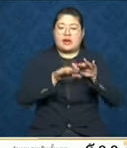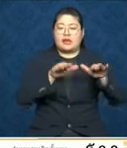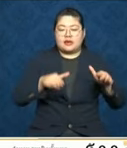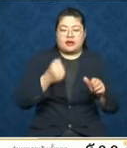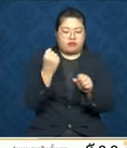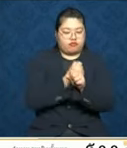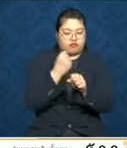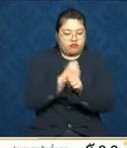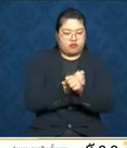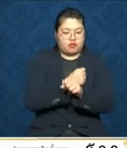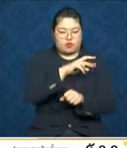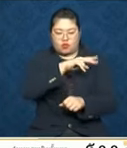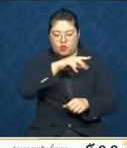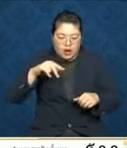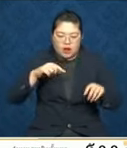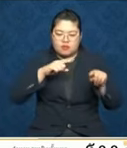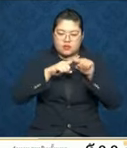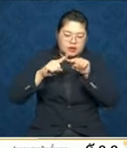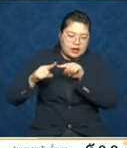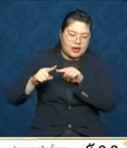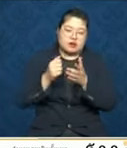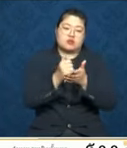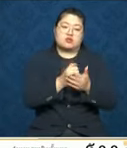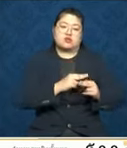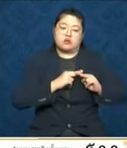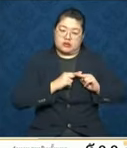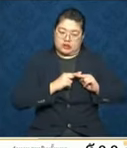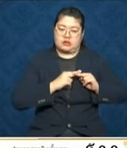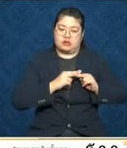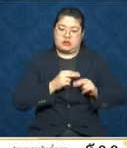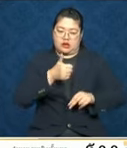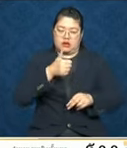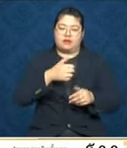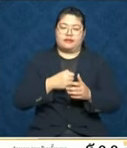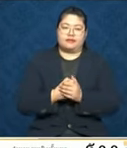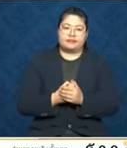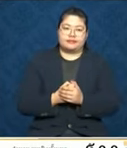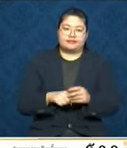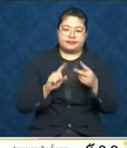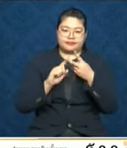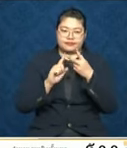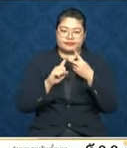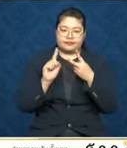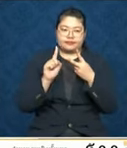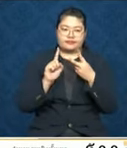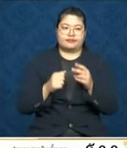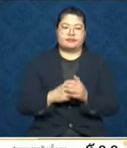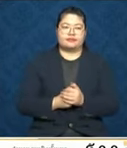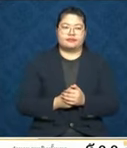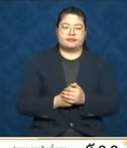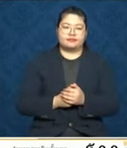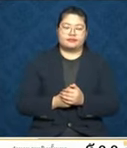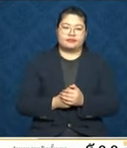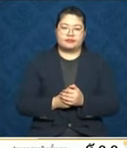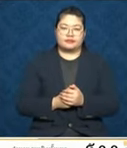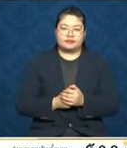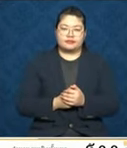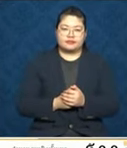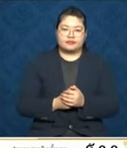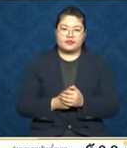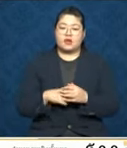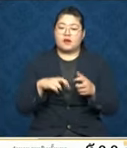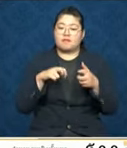น้ำและสามารถช่วยเหลือตนเองได้ในทุกๆสถานการณ์นะคะเรื่องที่2เป็นเรื่องการติดตามการ